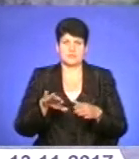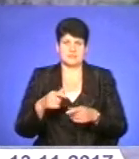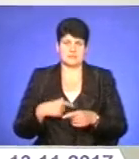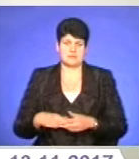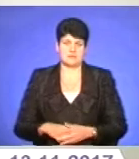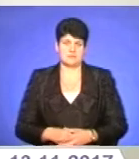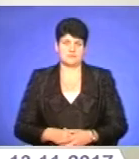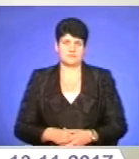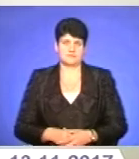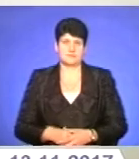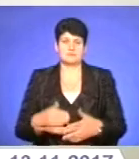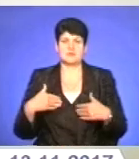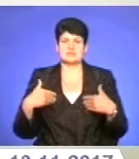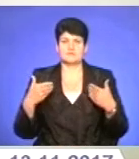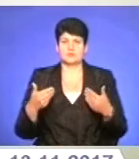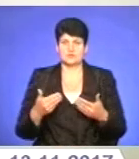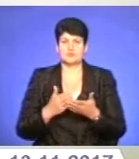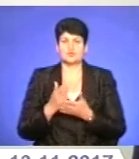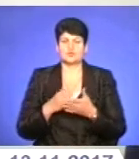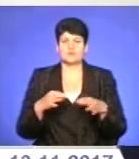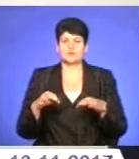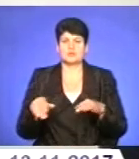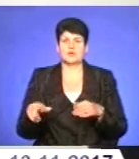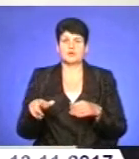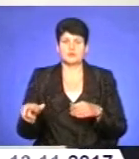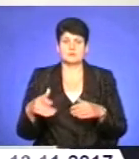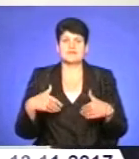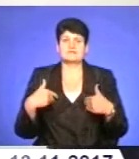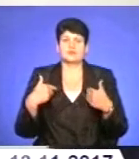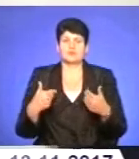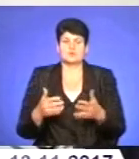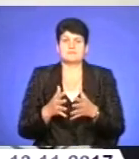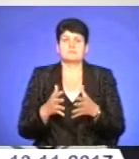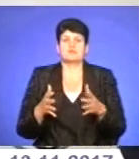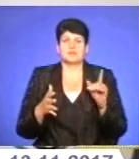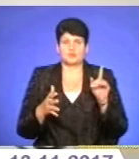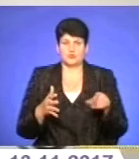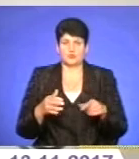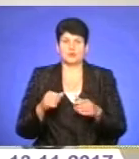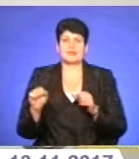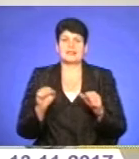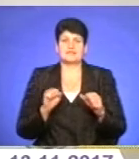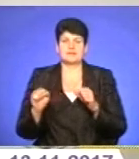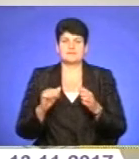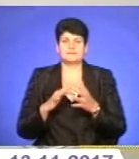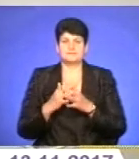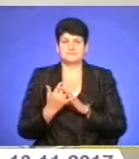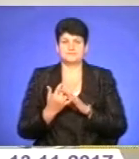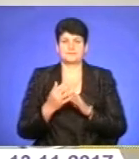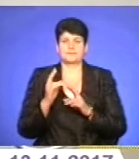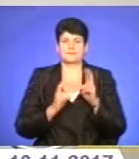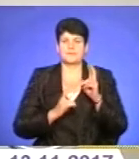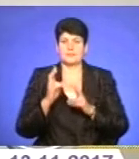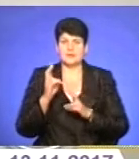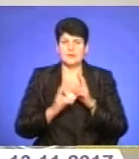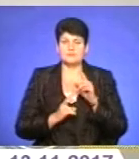Ми звернулися до служби автомобільних доріг. Ми звернулися більше того. до керівників аграрних підприємств, щоб